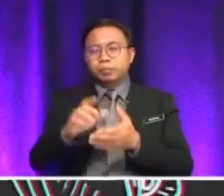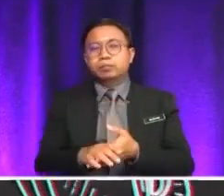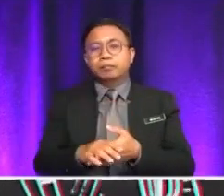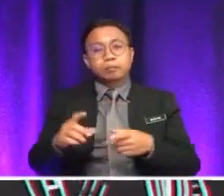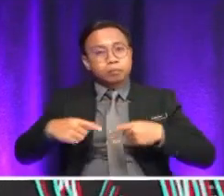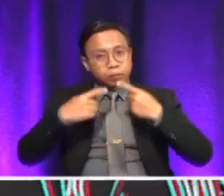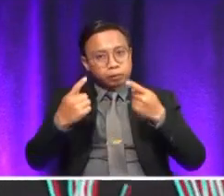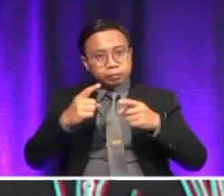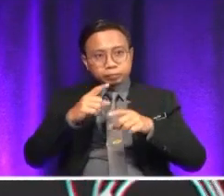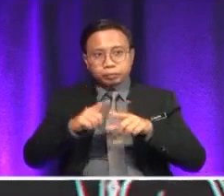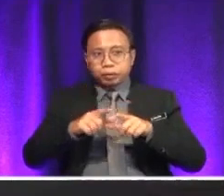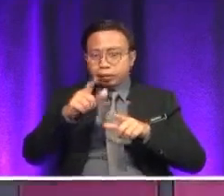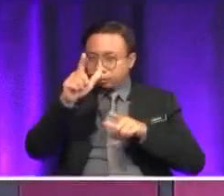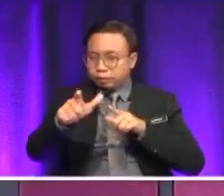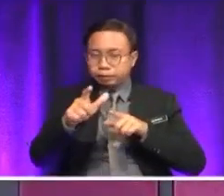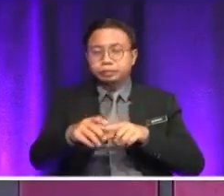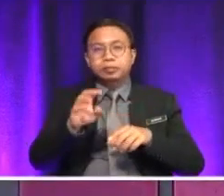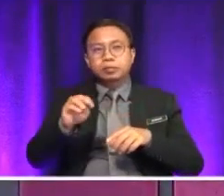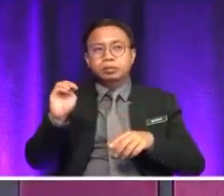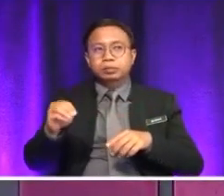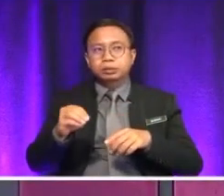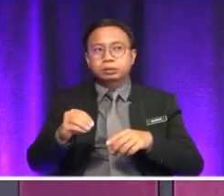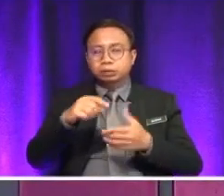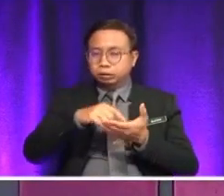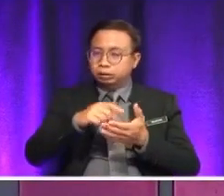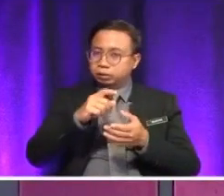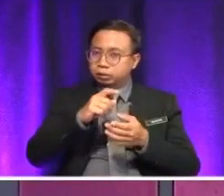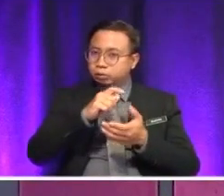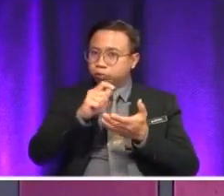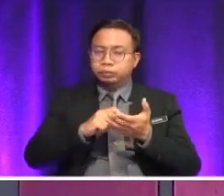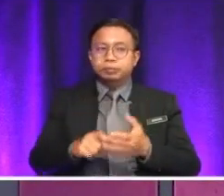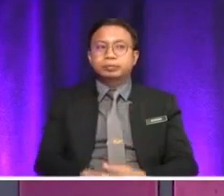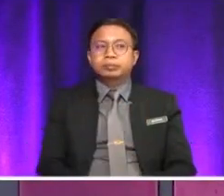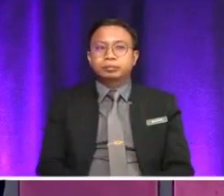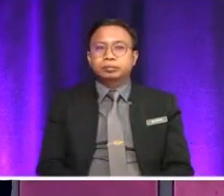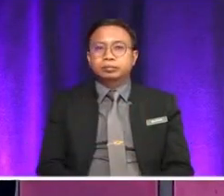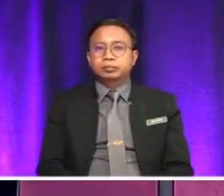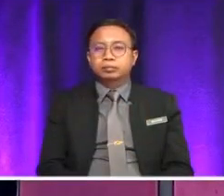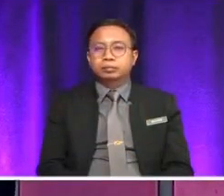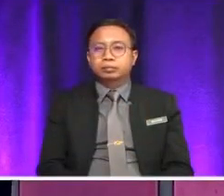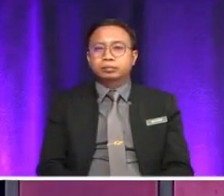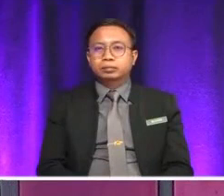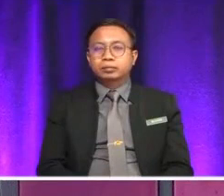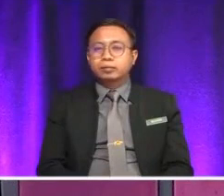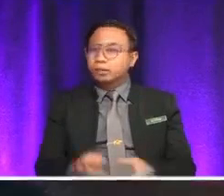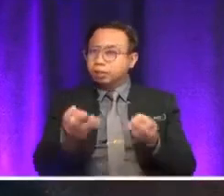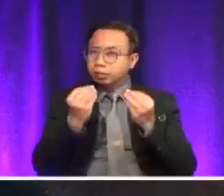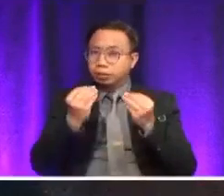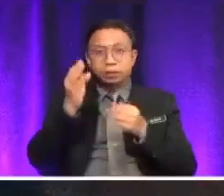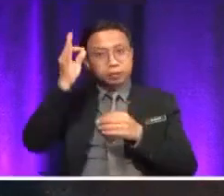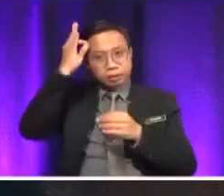Kita pergi kepada langkah-langkah yang murid-murid ni tulis. Okey, saya minta Fidaus lah. Tadi request Fidaus kan? Minta